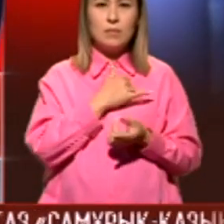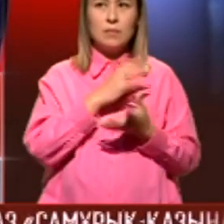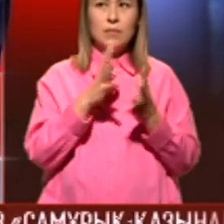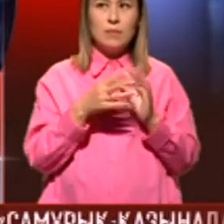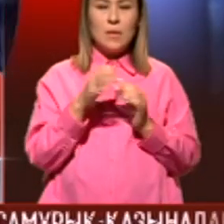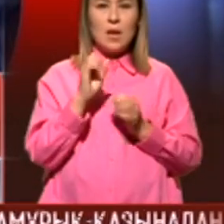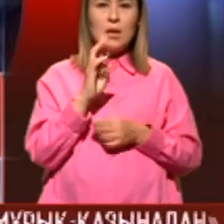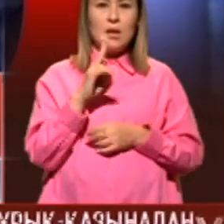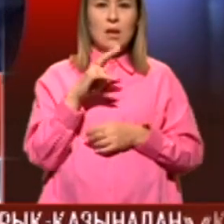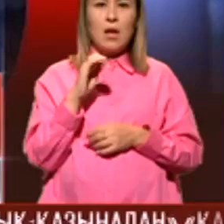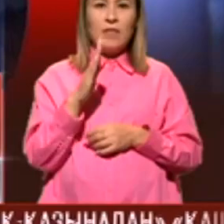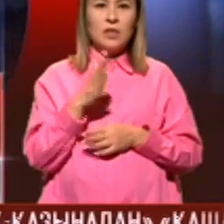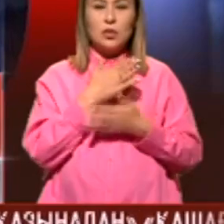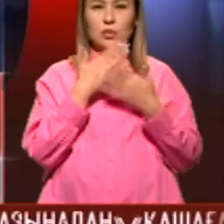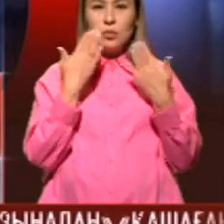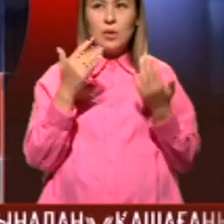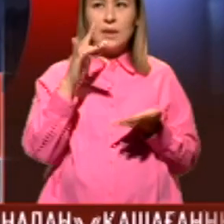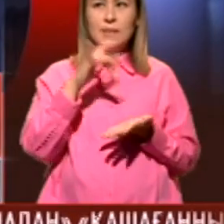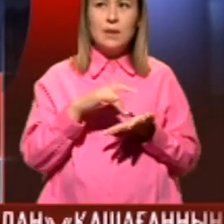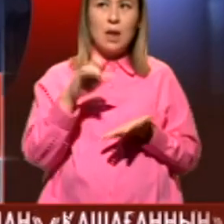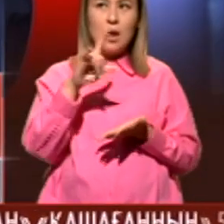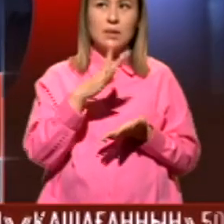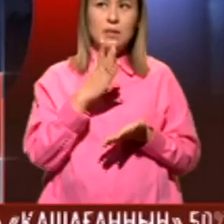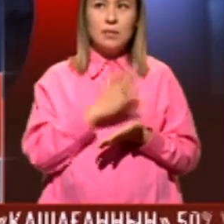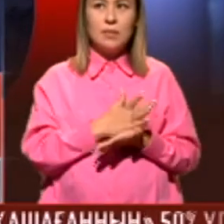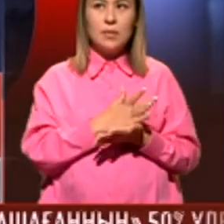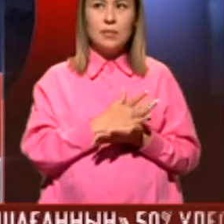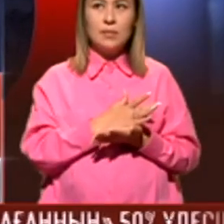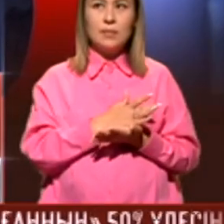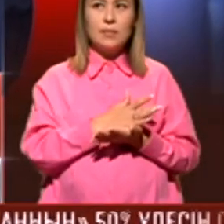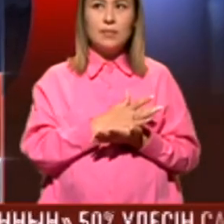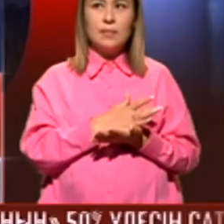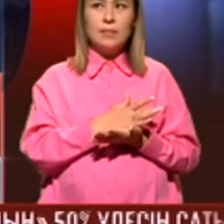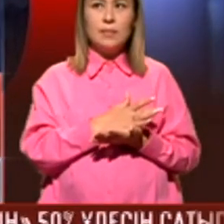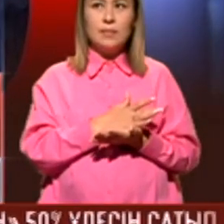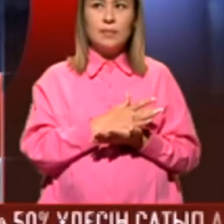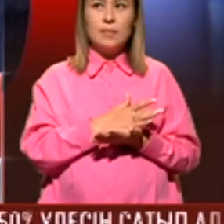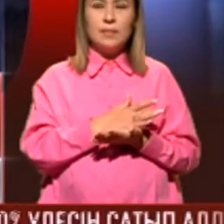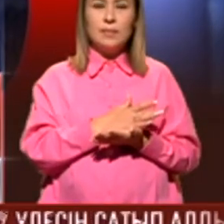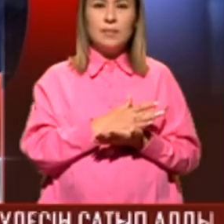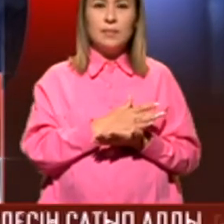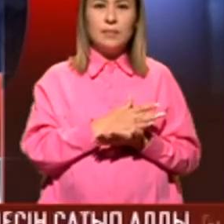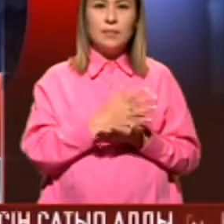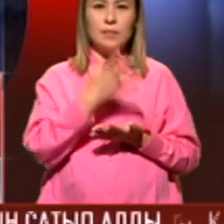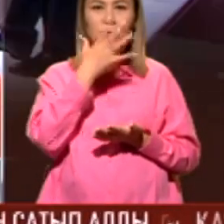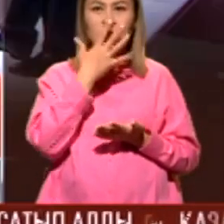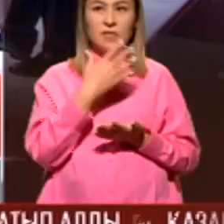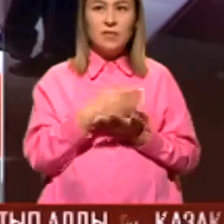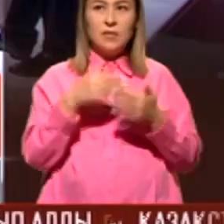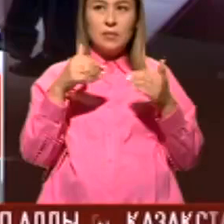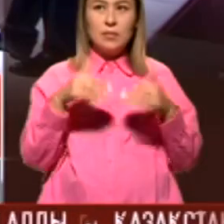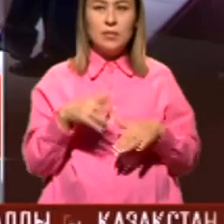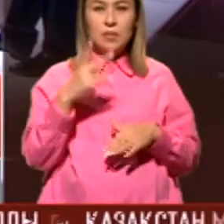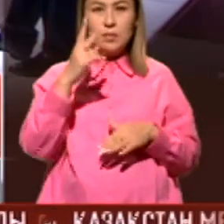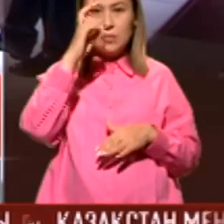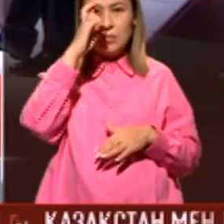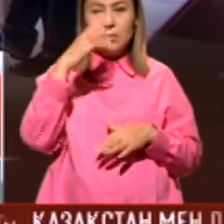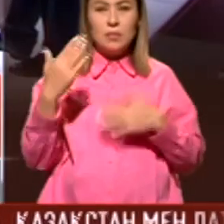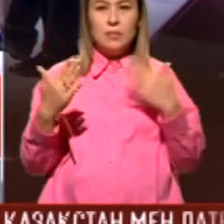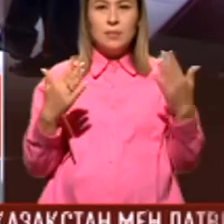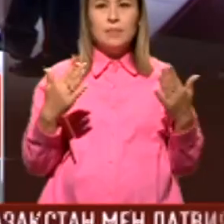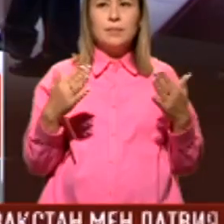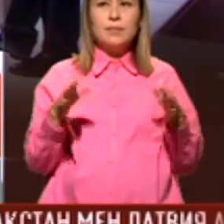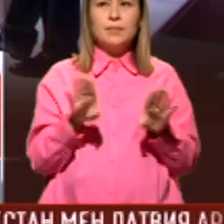анклав жоқ қой. Жоқ, бізде жоқ қой, Орталық Азияда бар болып тұр ғой. Енді шешілмеген мәселе ғой. Өздері шешілген екі тарап арасында өздері